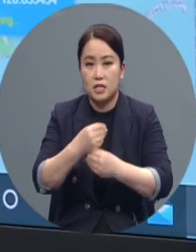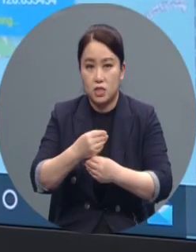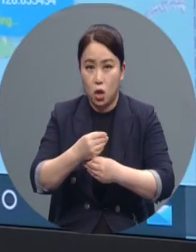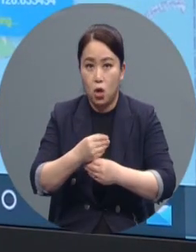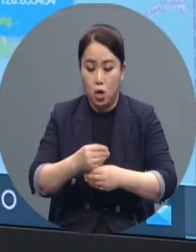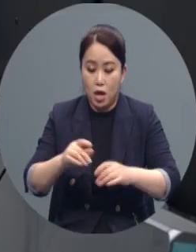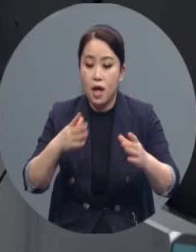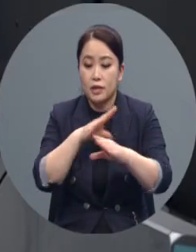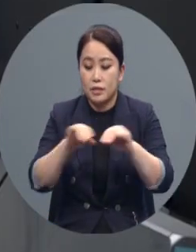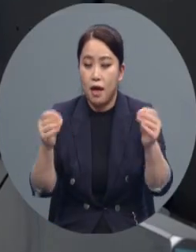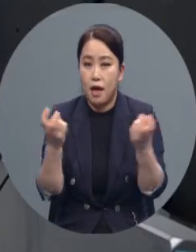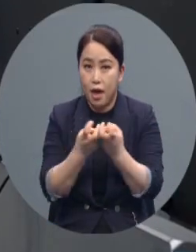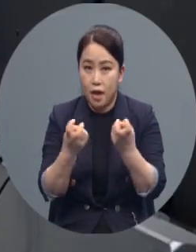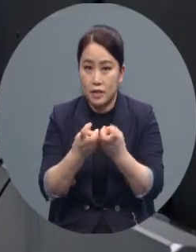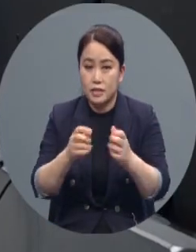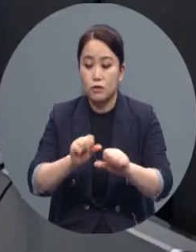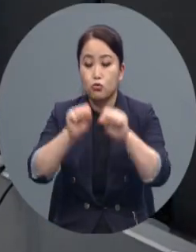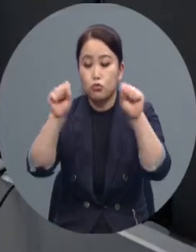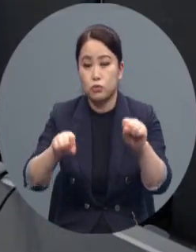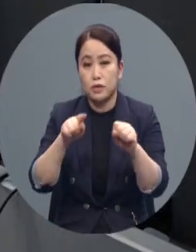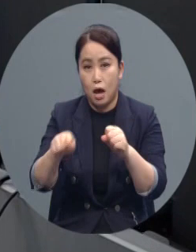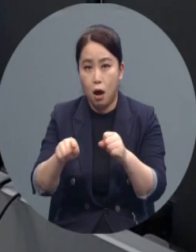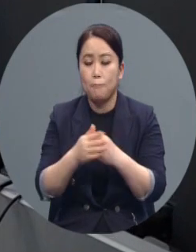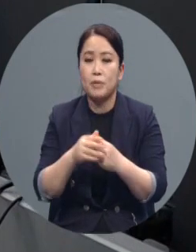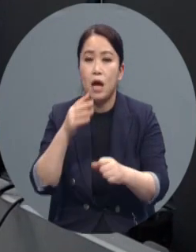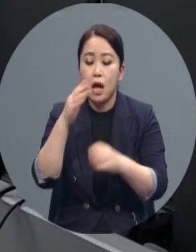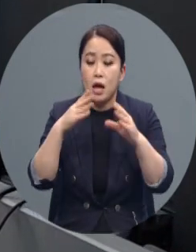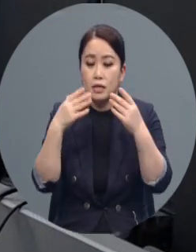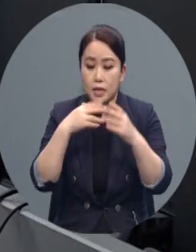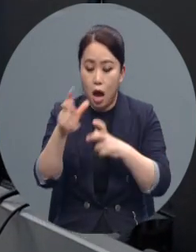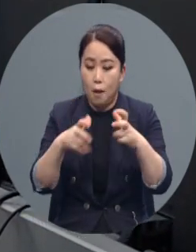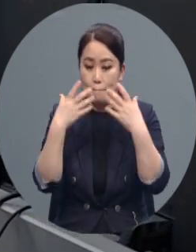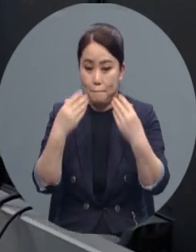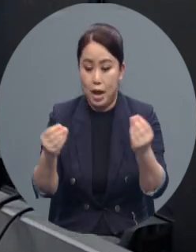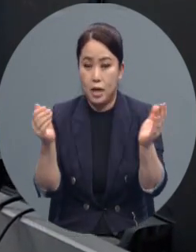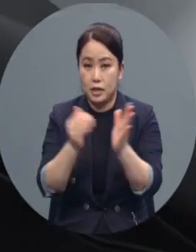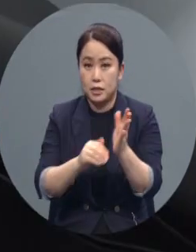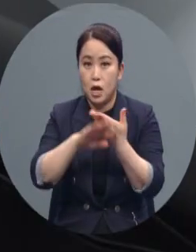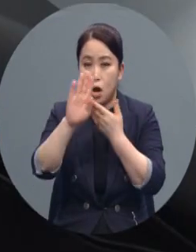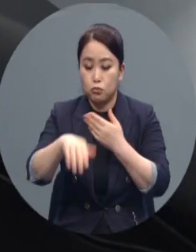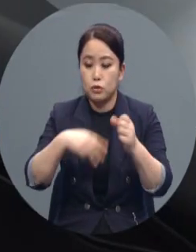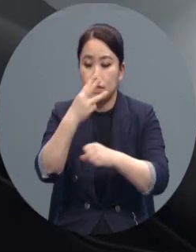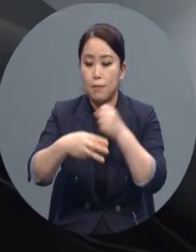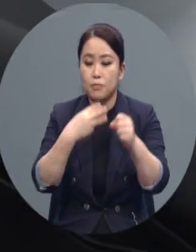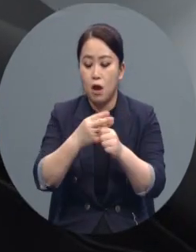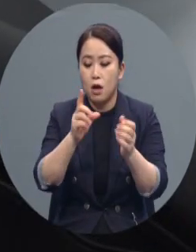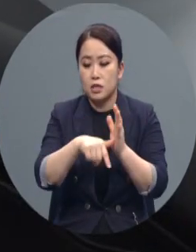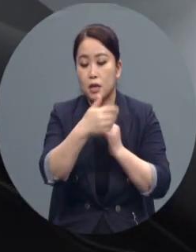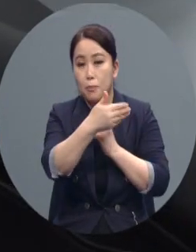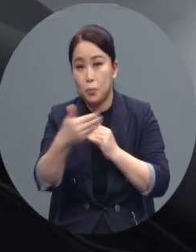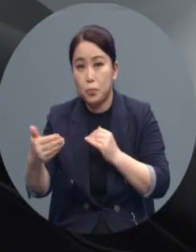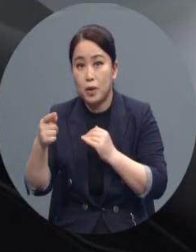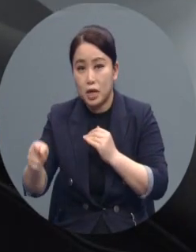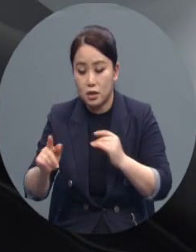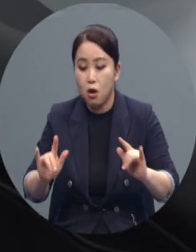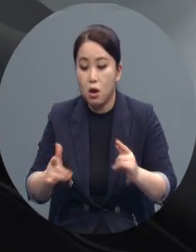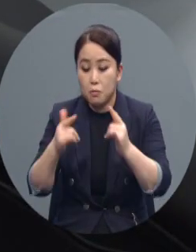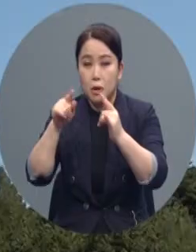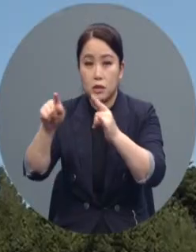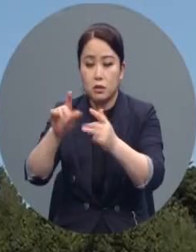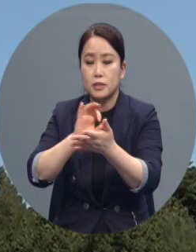썩 4억 완료 3년이 지나도록 스마트 기술은 현장에서 활용 조차 못하고